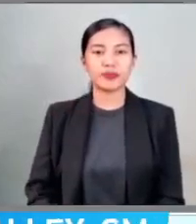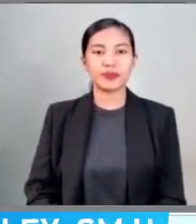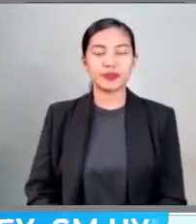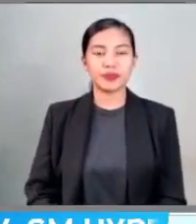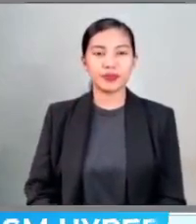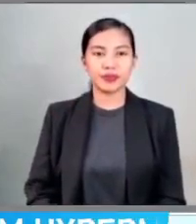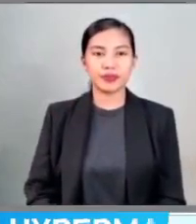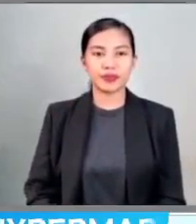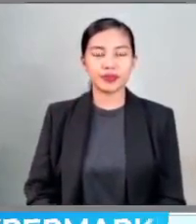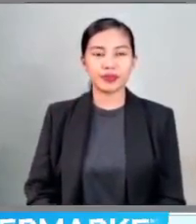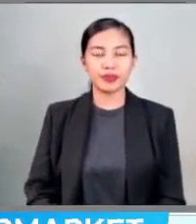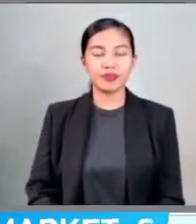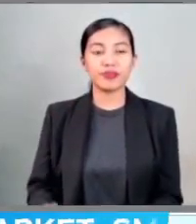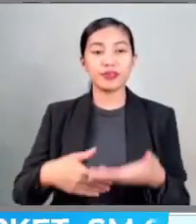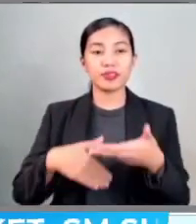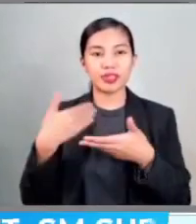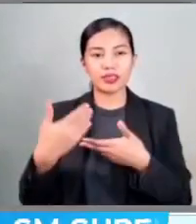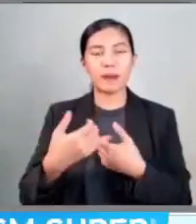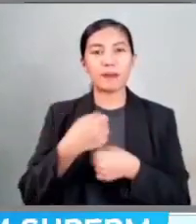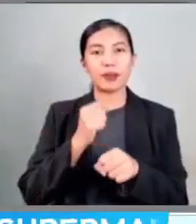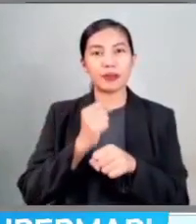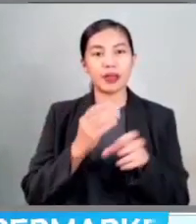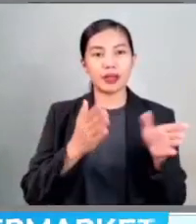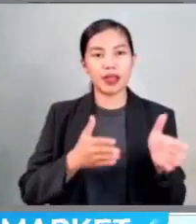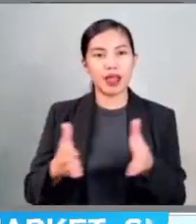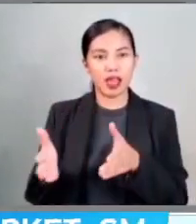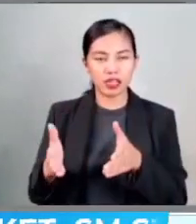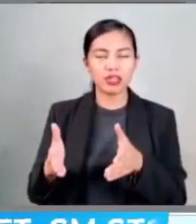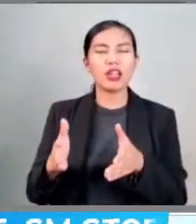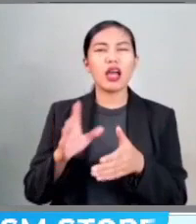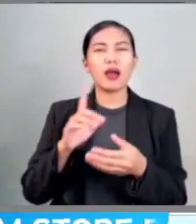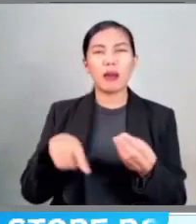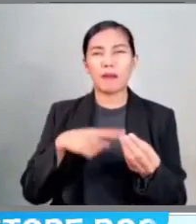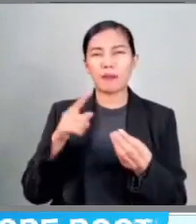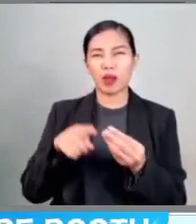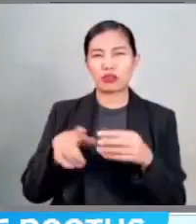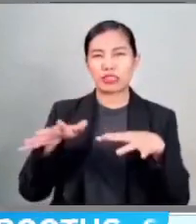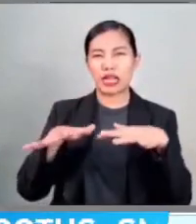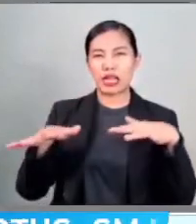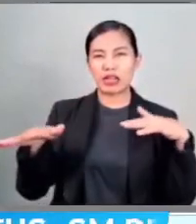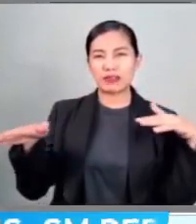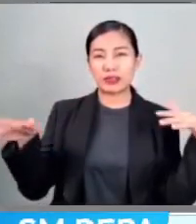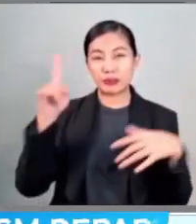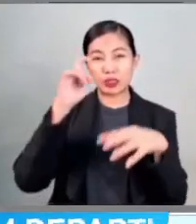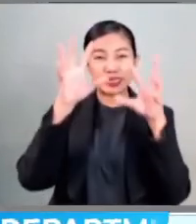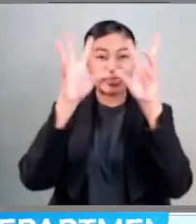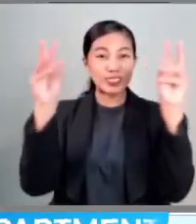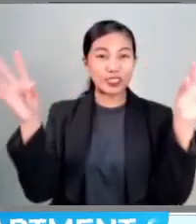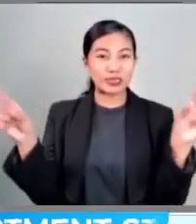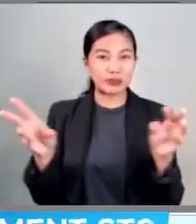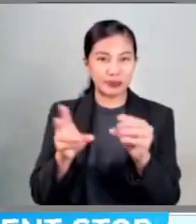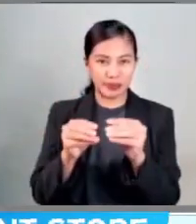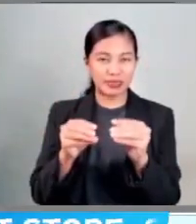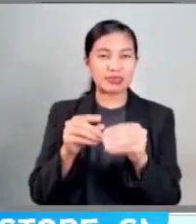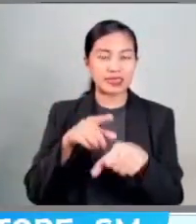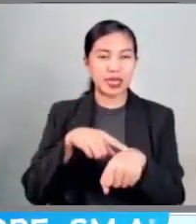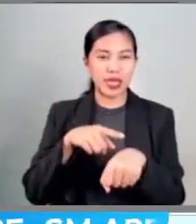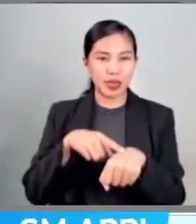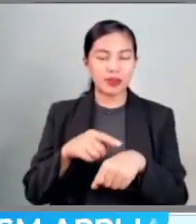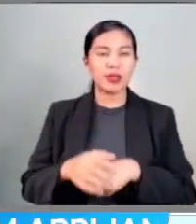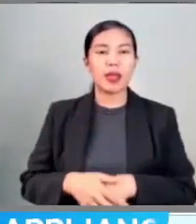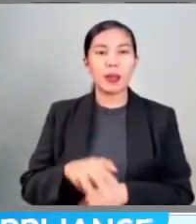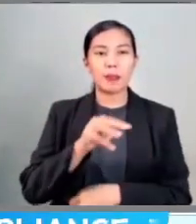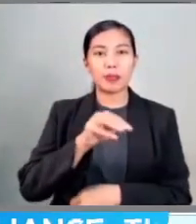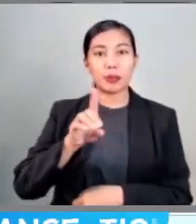Bilang paghahanda pa rin sa posibleng pagbigat ng trapiko dahil sa Christmas rush, sinuyod ng MMDA ang ilang kalsada malapit sa mga Paskuhan